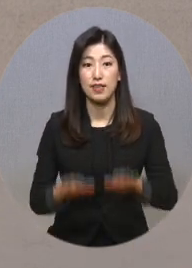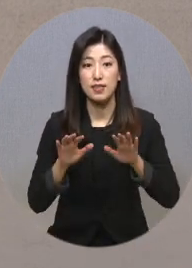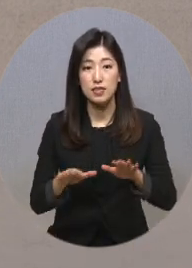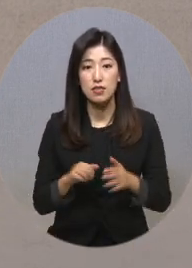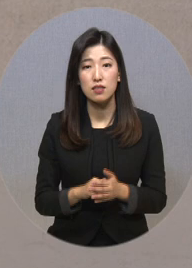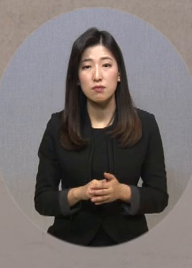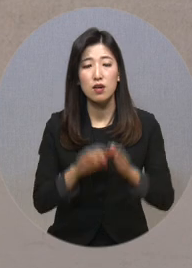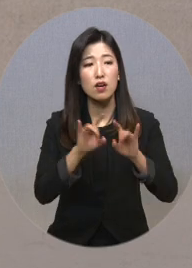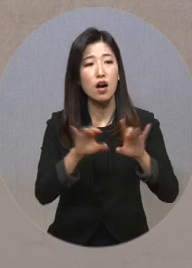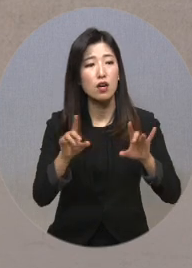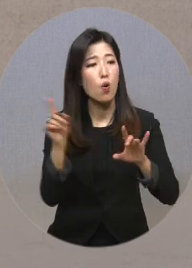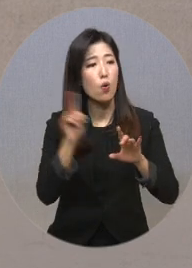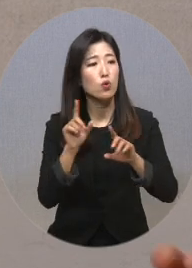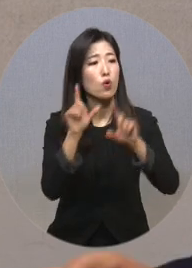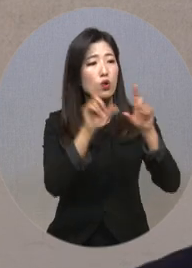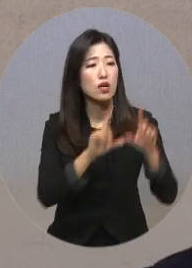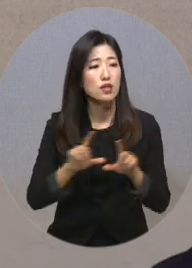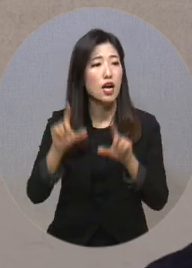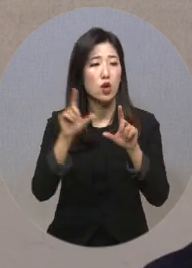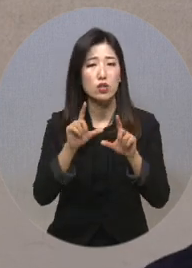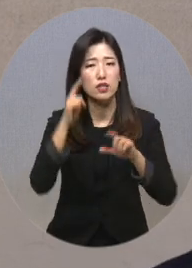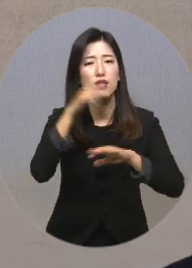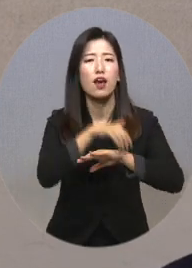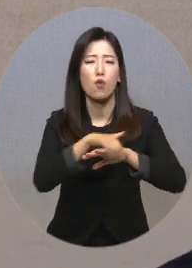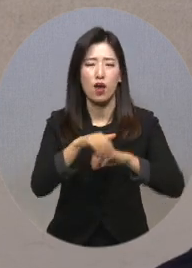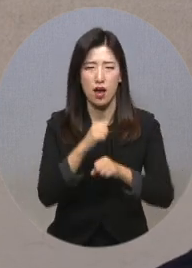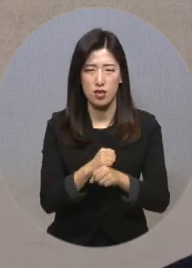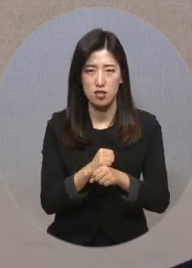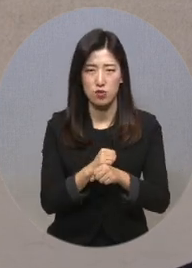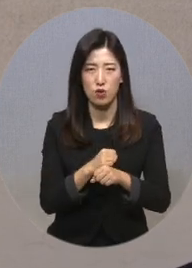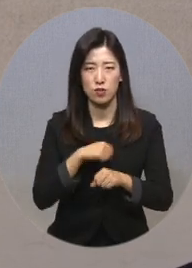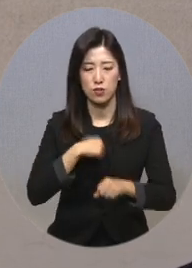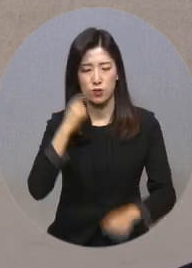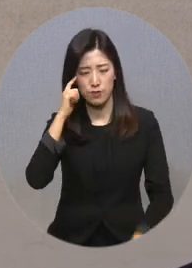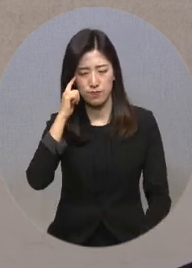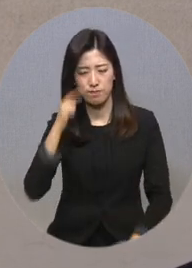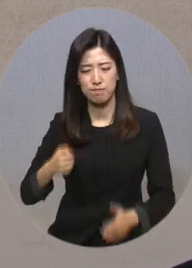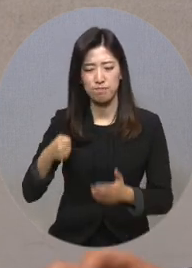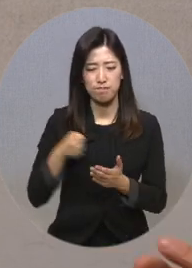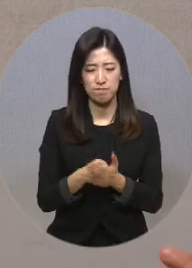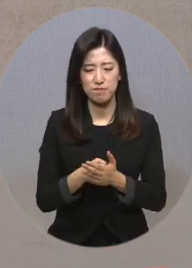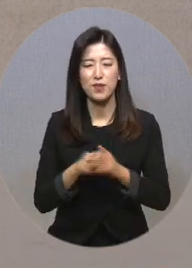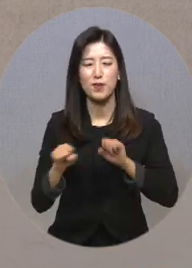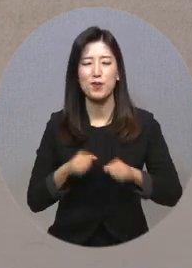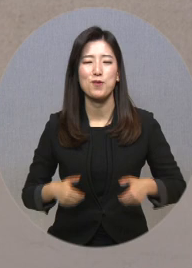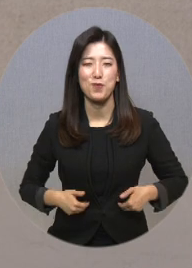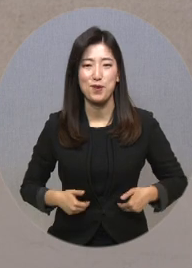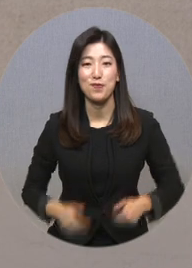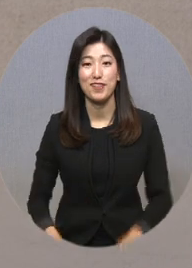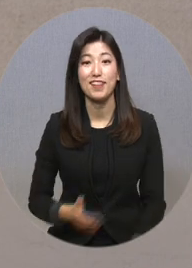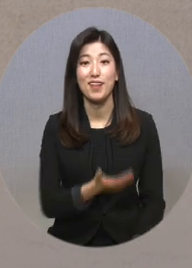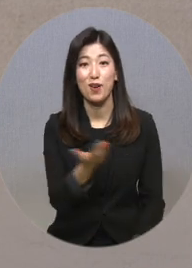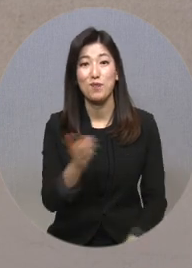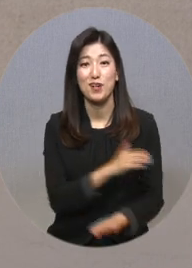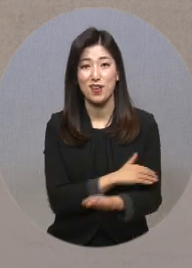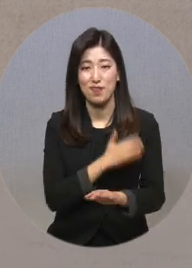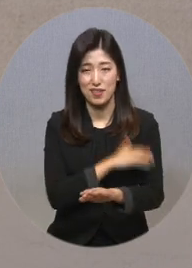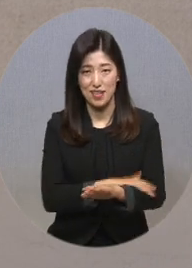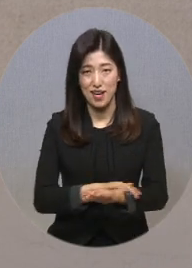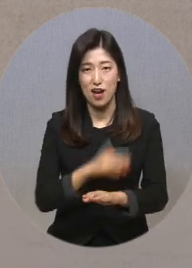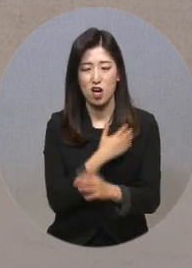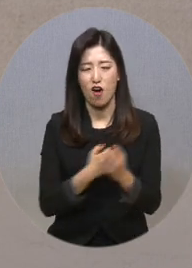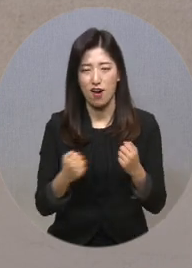어떻게 살 것인지 계획하시고 각오해야 할 것 같습니다. 모쪼록 건강하시고